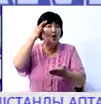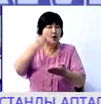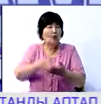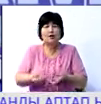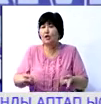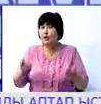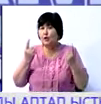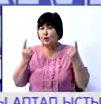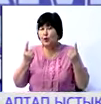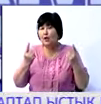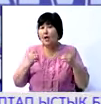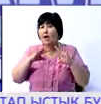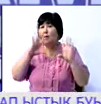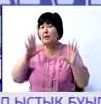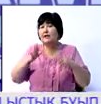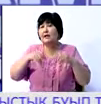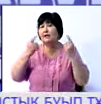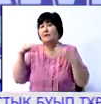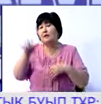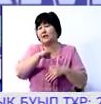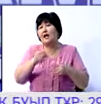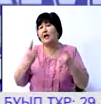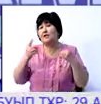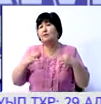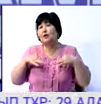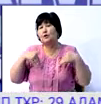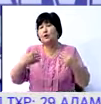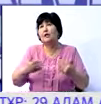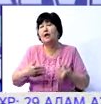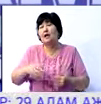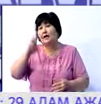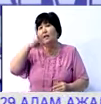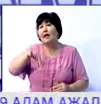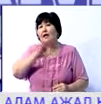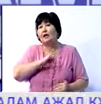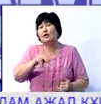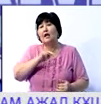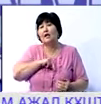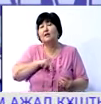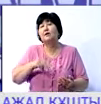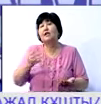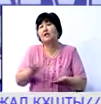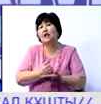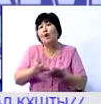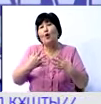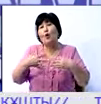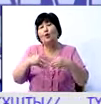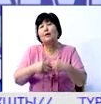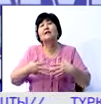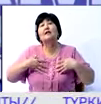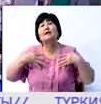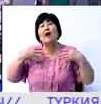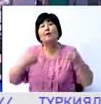зор. Баршаңызды кәсіби мерекеңізбен құттықтай отырып, ел игілігі жолында қызметтеріңізге табыс, отбасыларыңызға